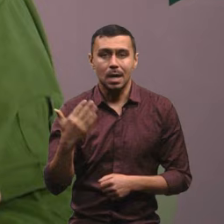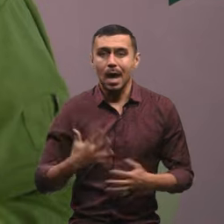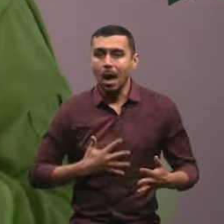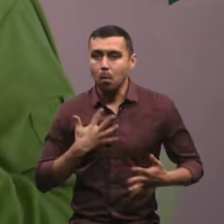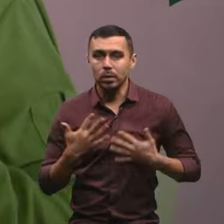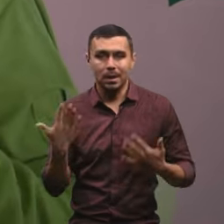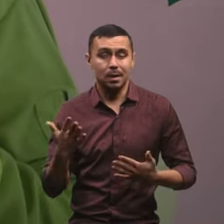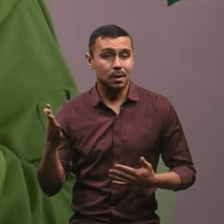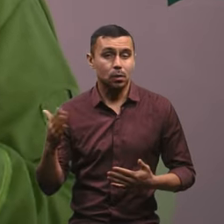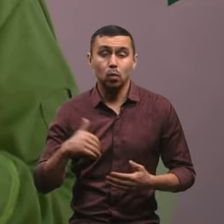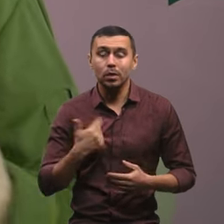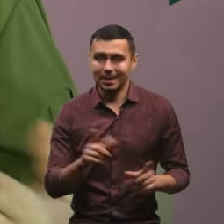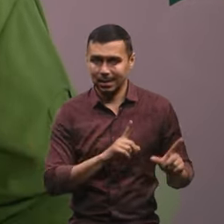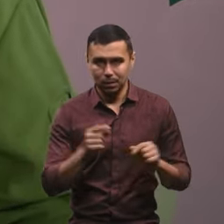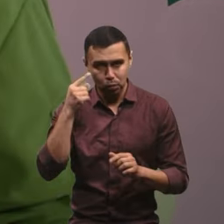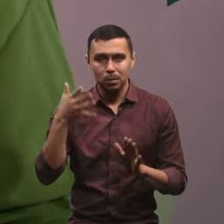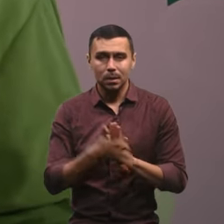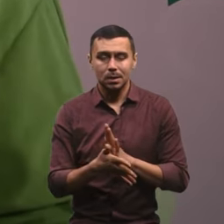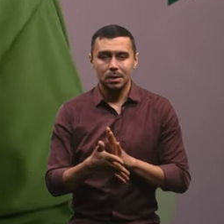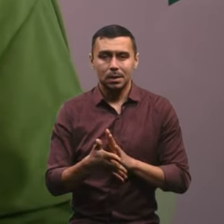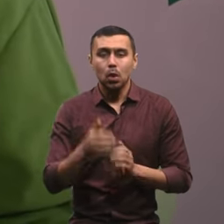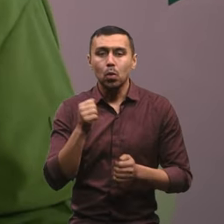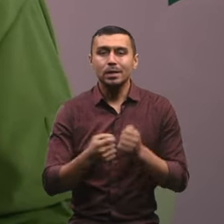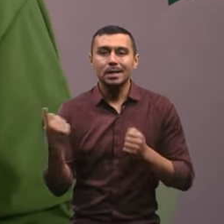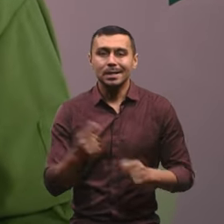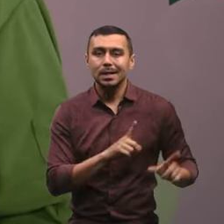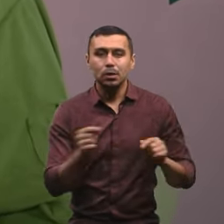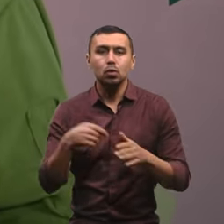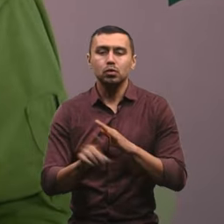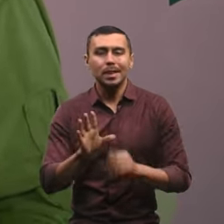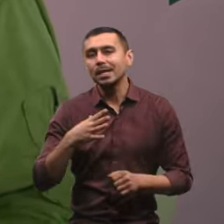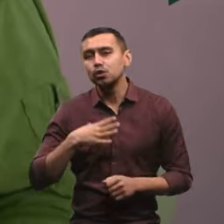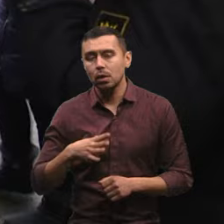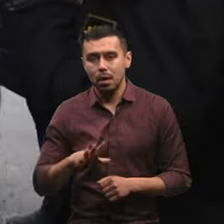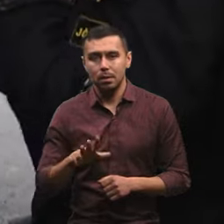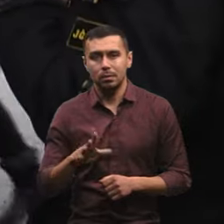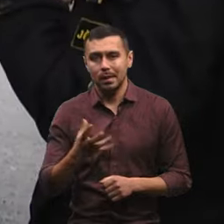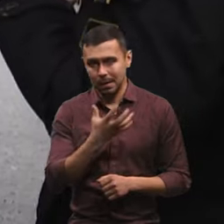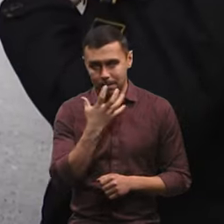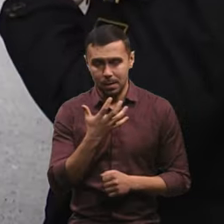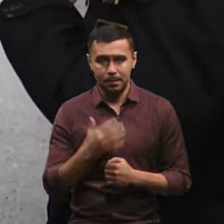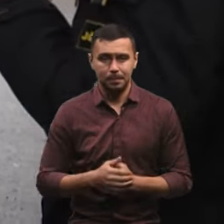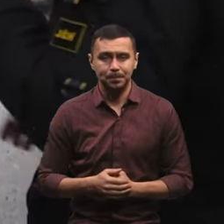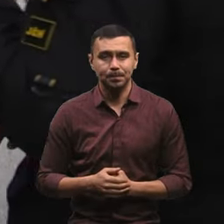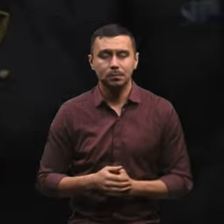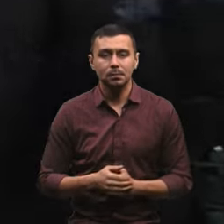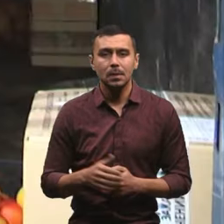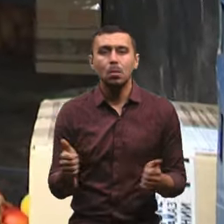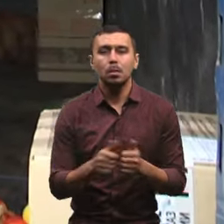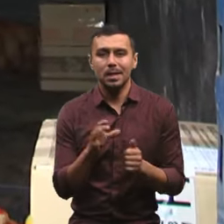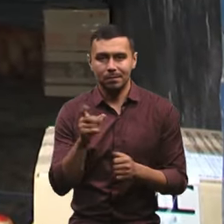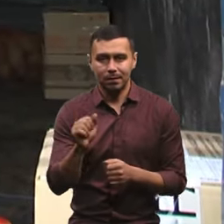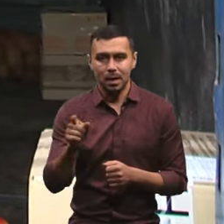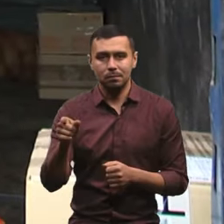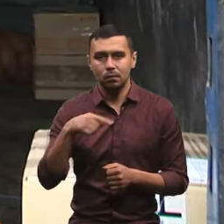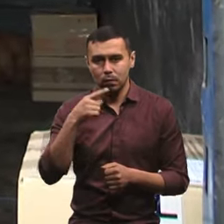на їхнє все, то хочеться їхати, розумієш? І того кожен тиждень їду, тому що вони чекають того тепла. У серпні минулого року поблизу Авдіївки, каже